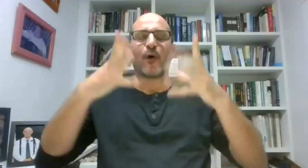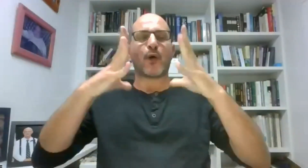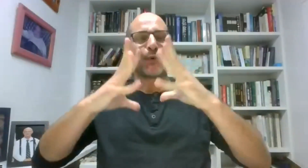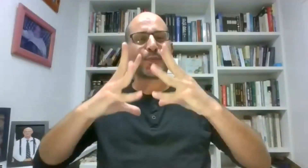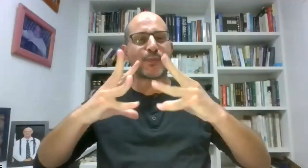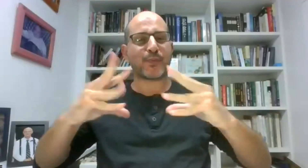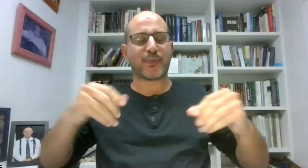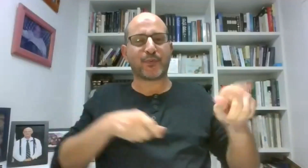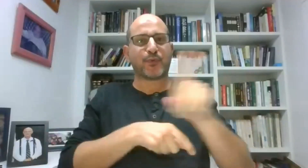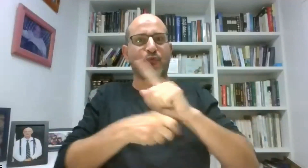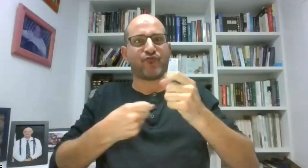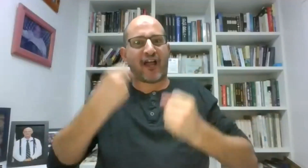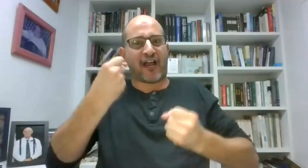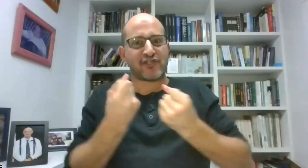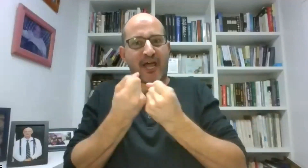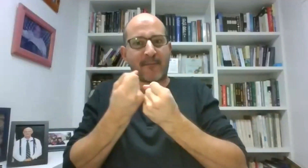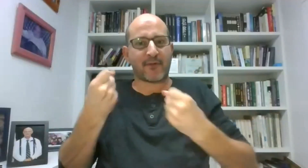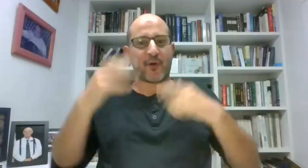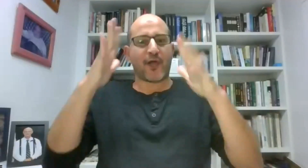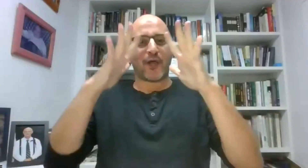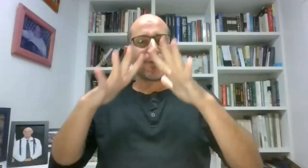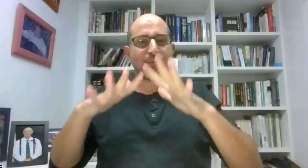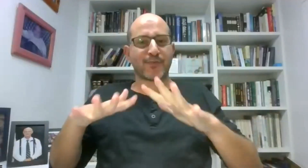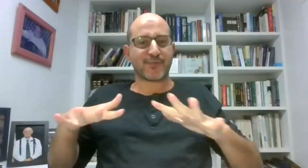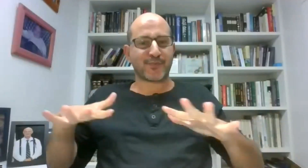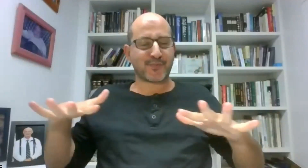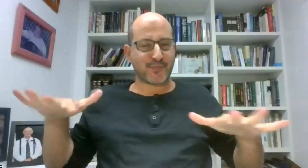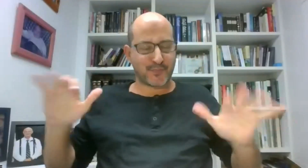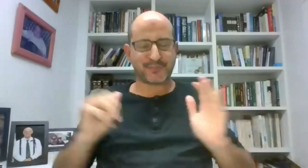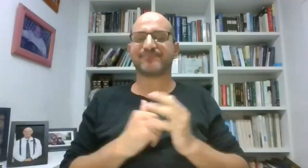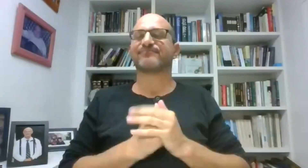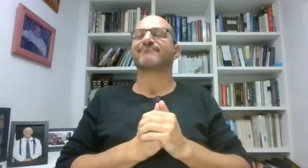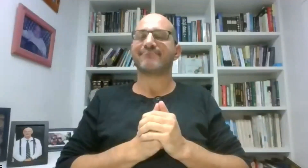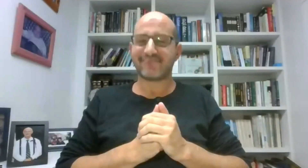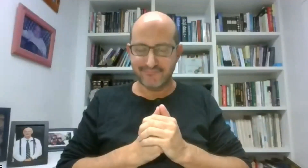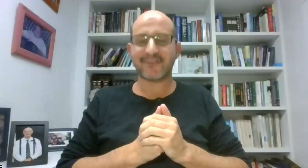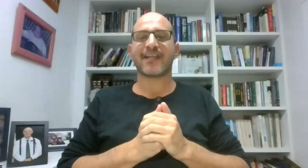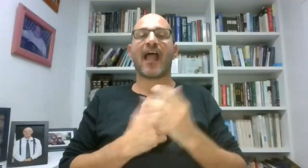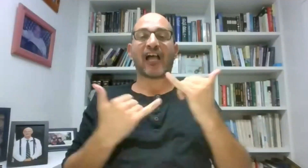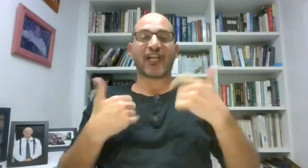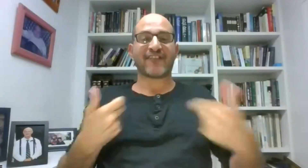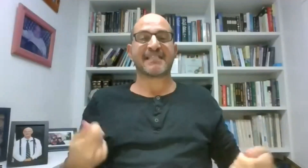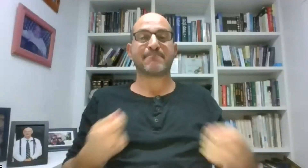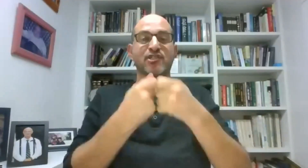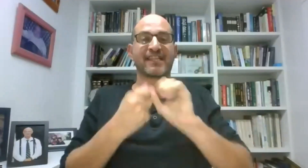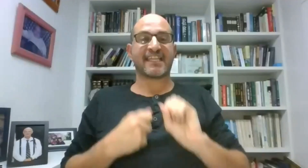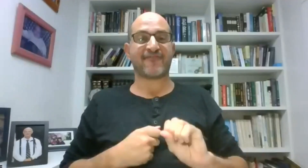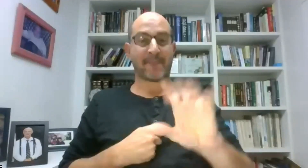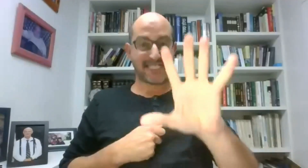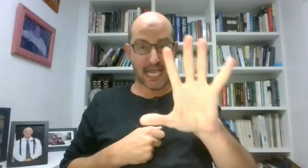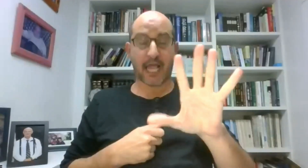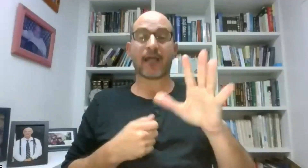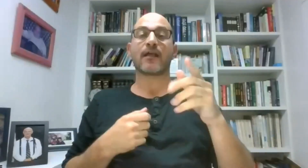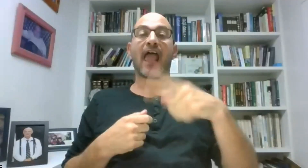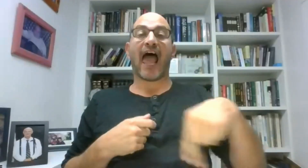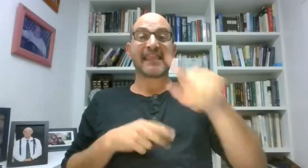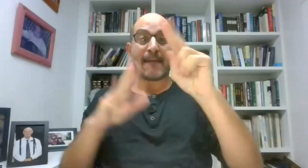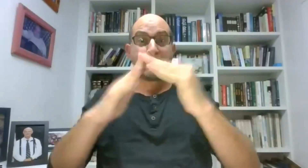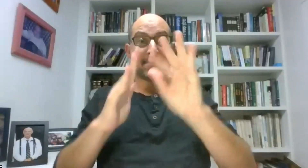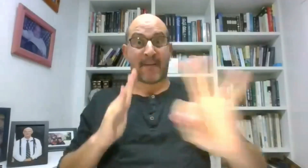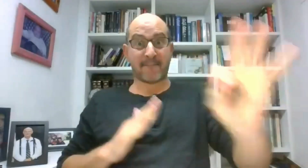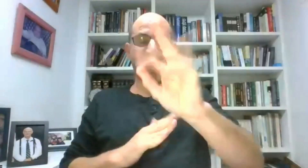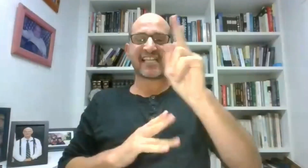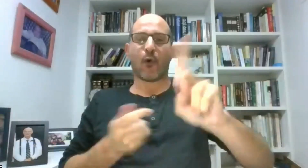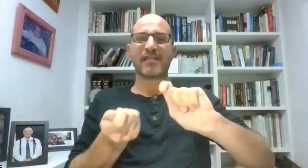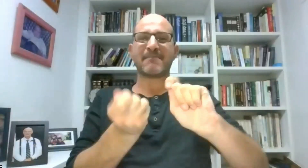חשבנו ואמרנו שאולי כדאי לעשות פעילות קצת הפוגה שיש לכולנו במתח, קצת להרגיע את המתח. אז